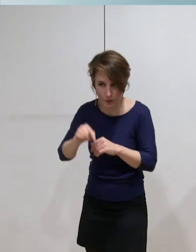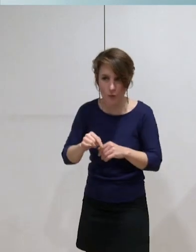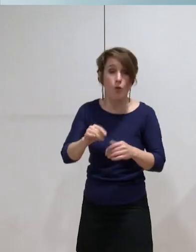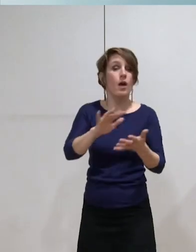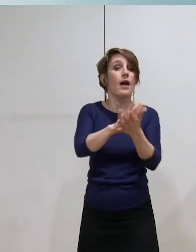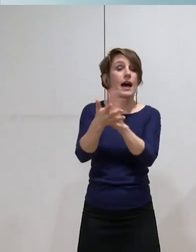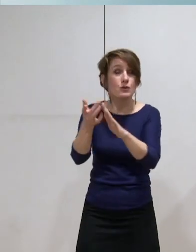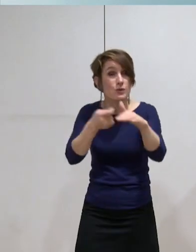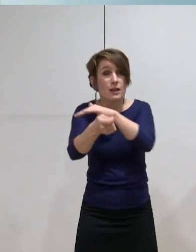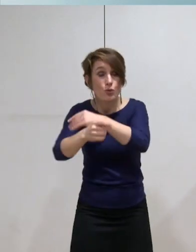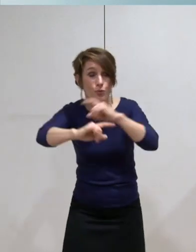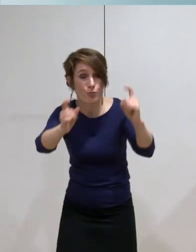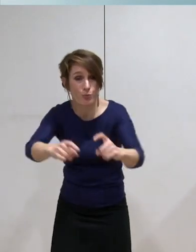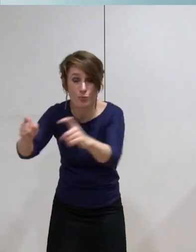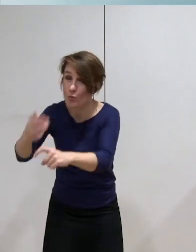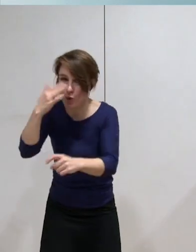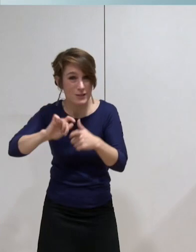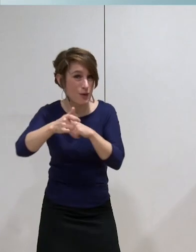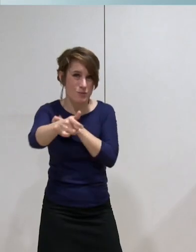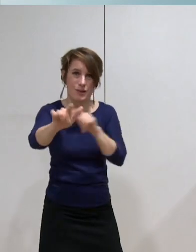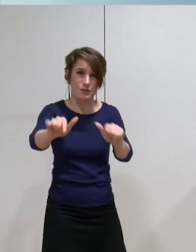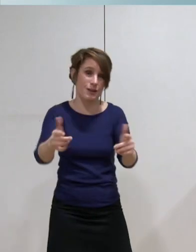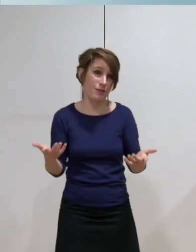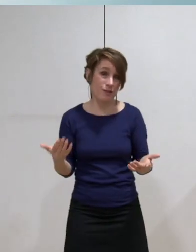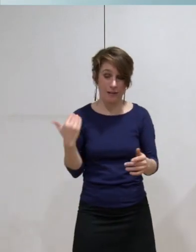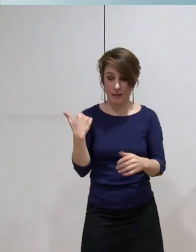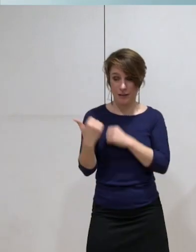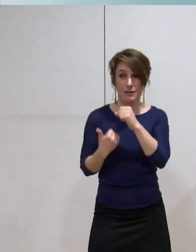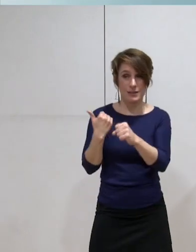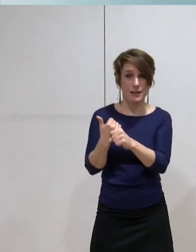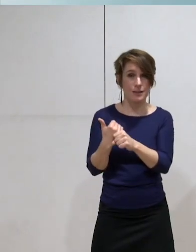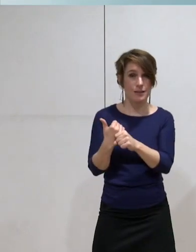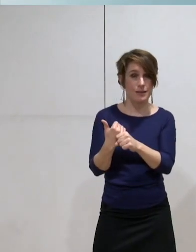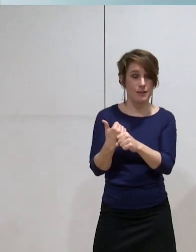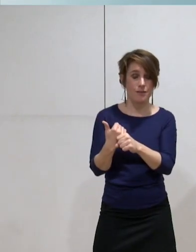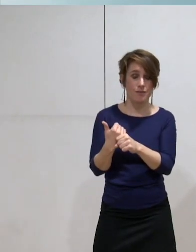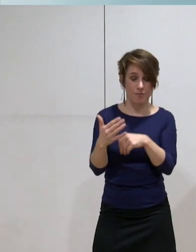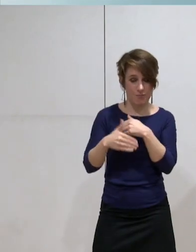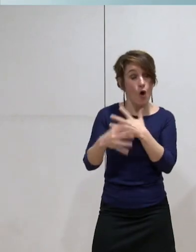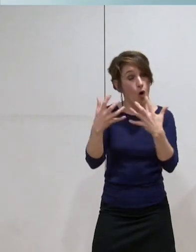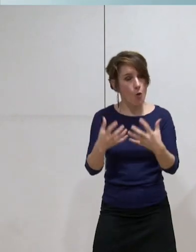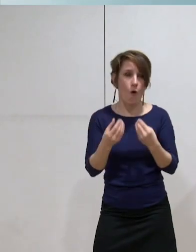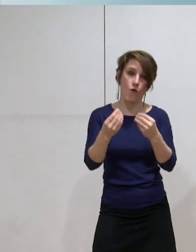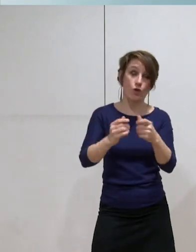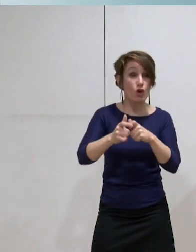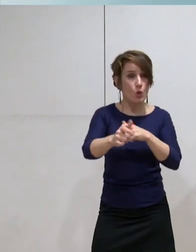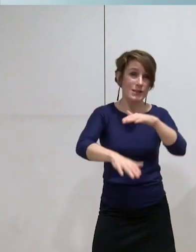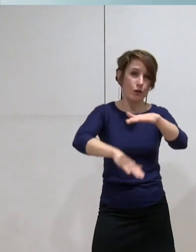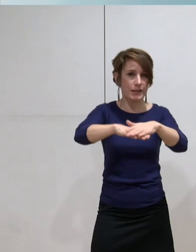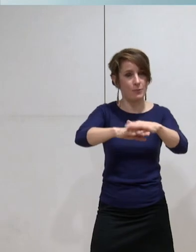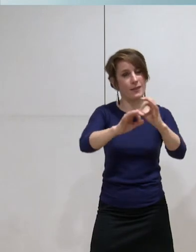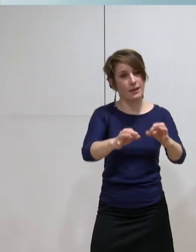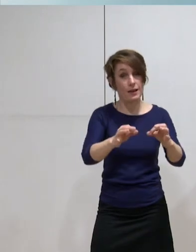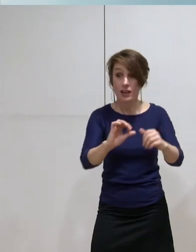engagements de l'État n'est pas sans conséquence cette année encore nous avons la volonté de limiter ces impacts en traitant chaque